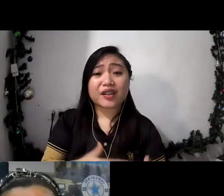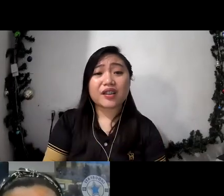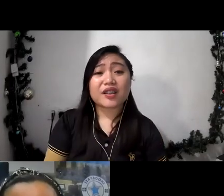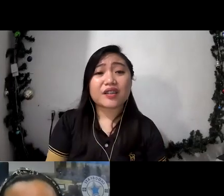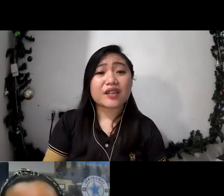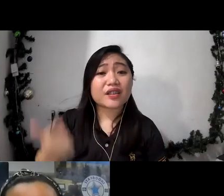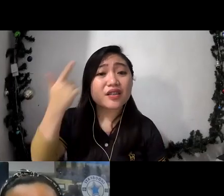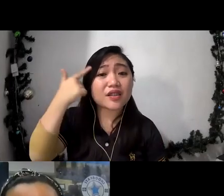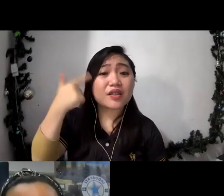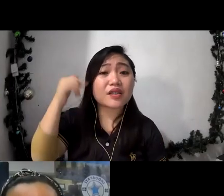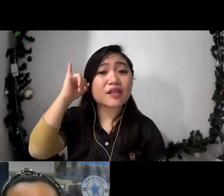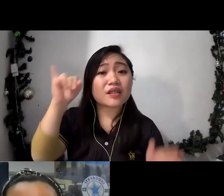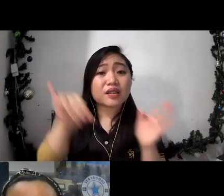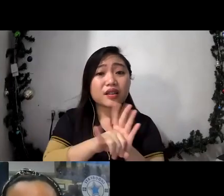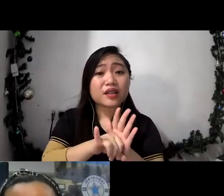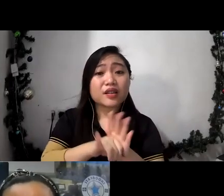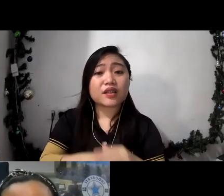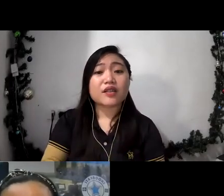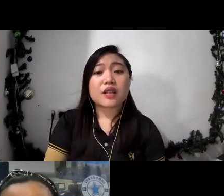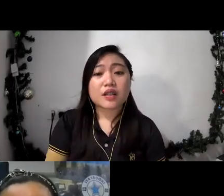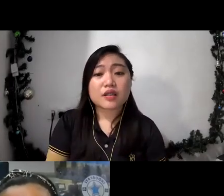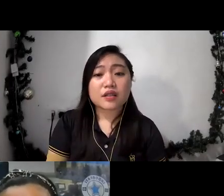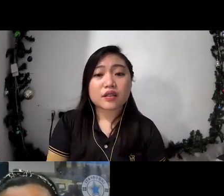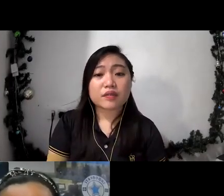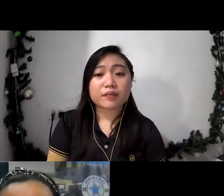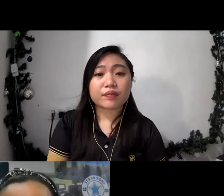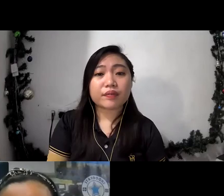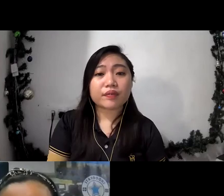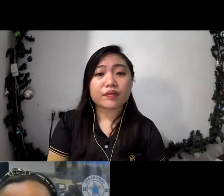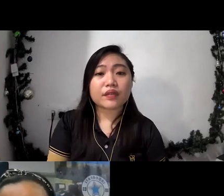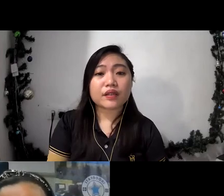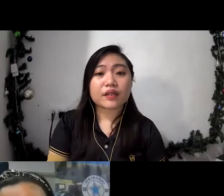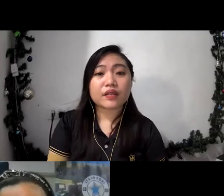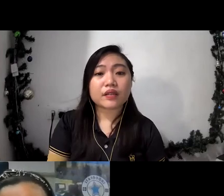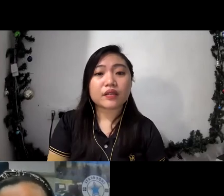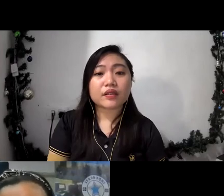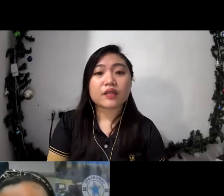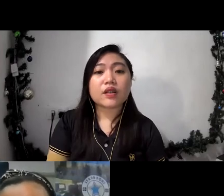gender identity nila, or kung meron man po silang mga